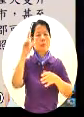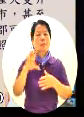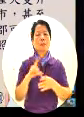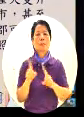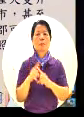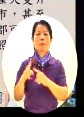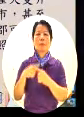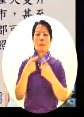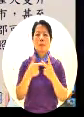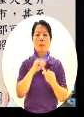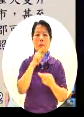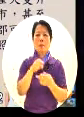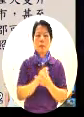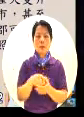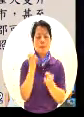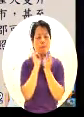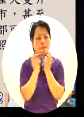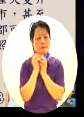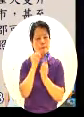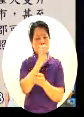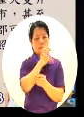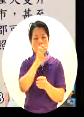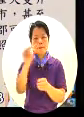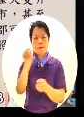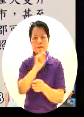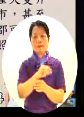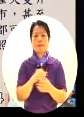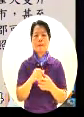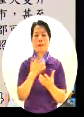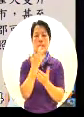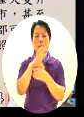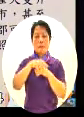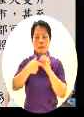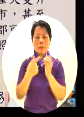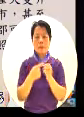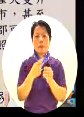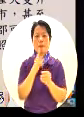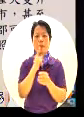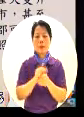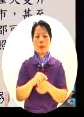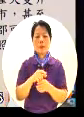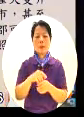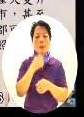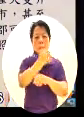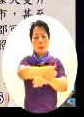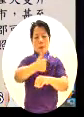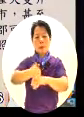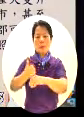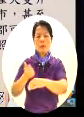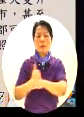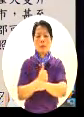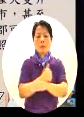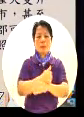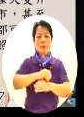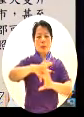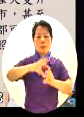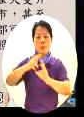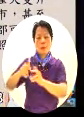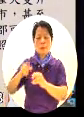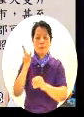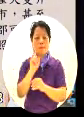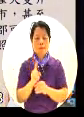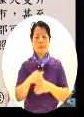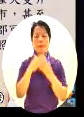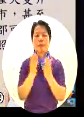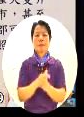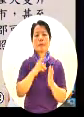要非常非常的详细。包括他已经环过几个国家跟城市哈，甚至